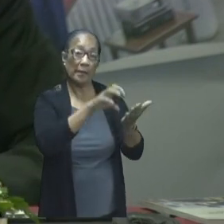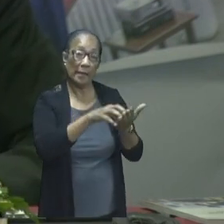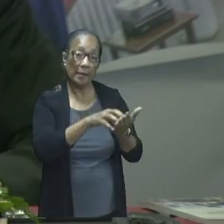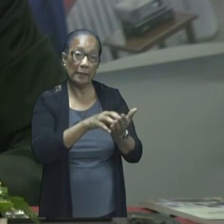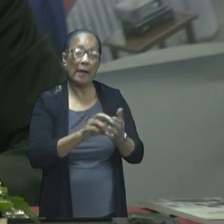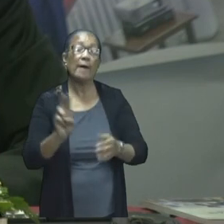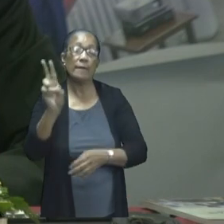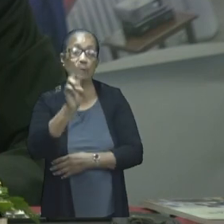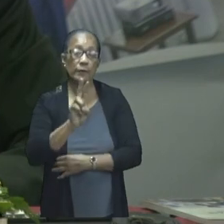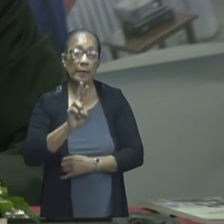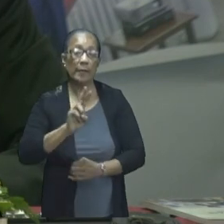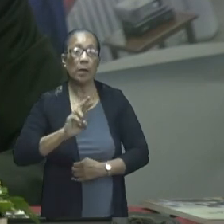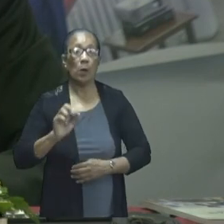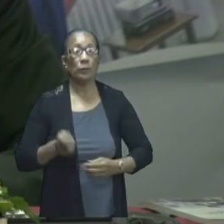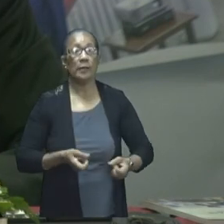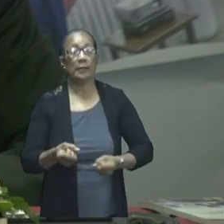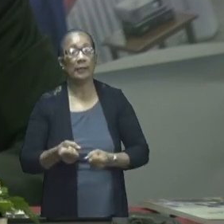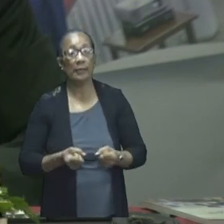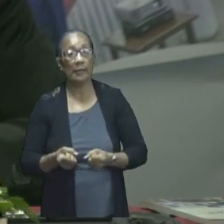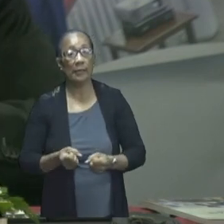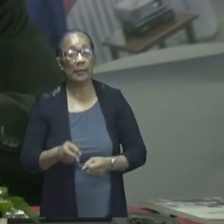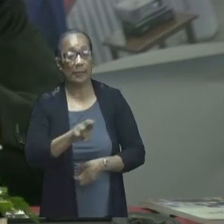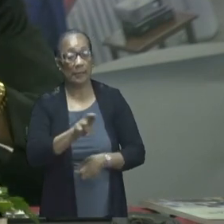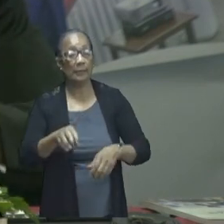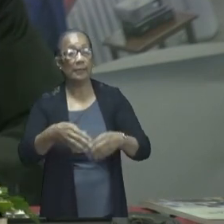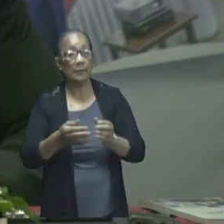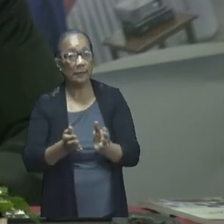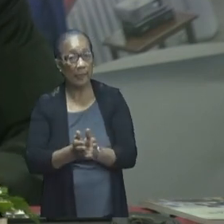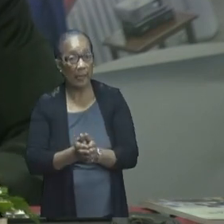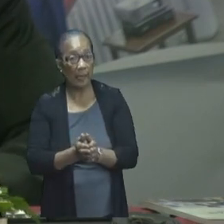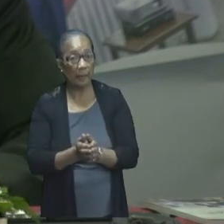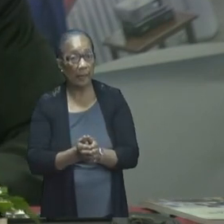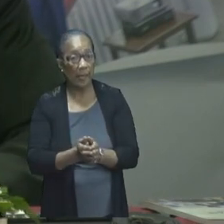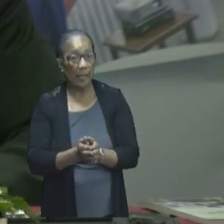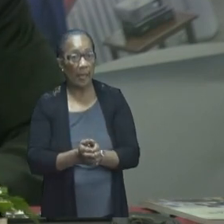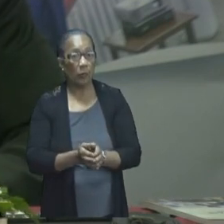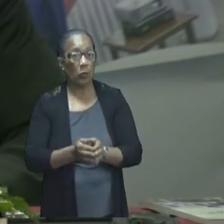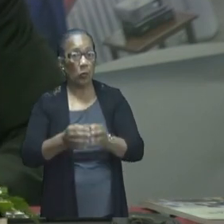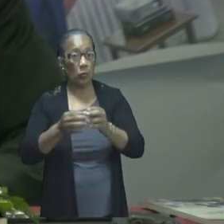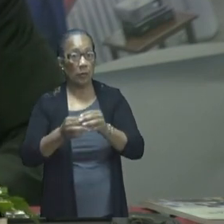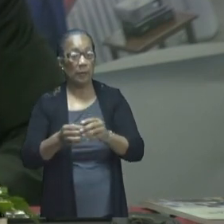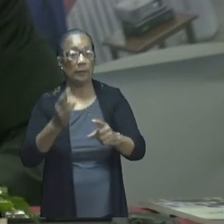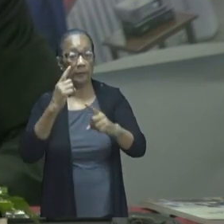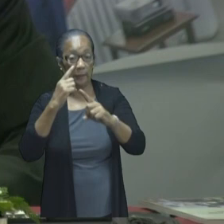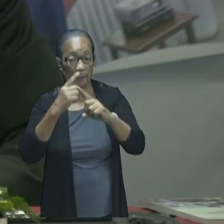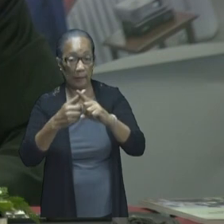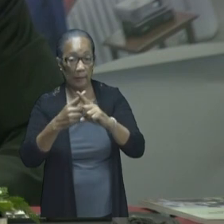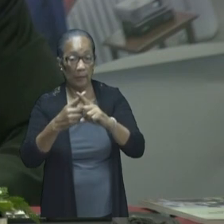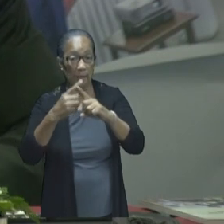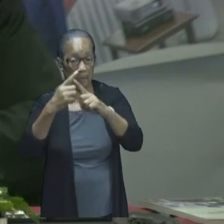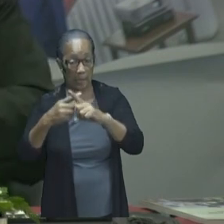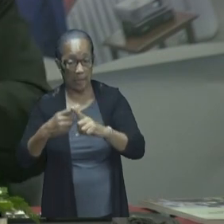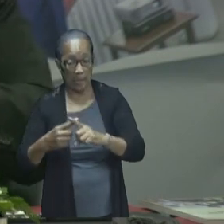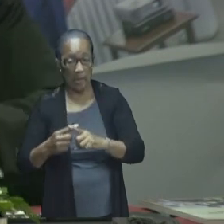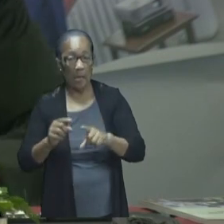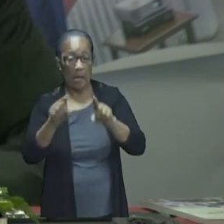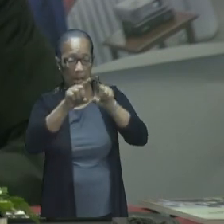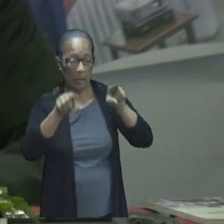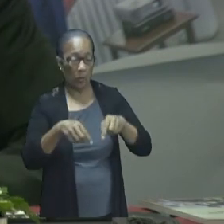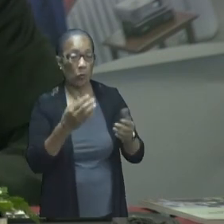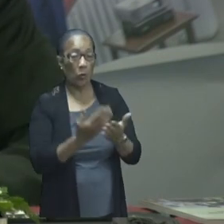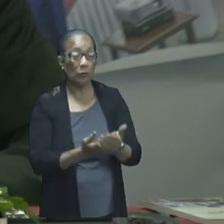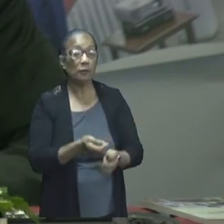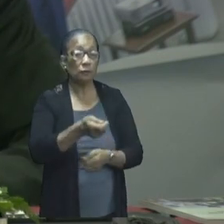op de regering raadde zowel dat de content verslag als de verschillende